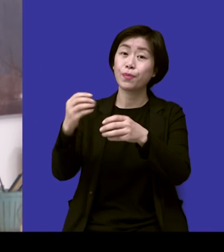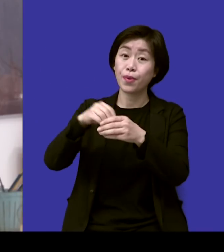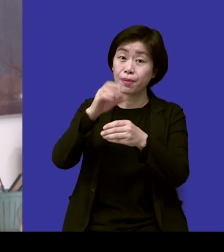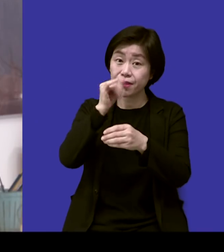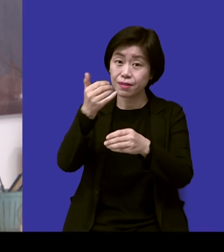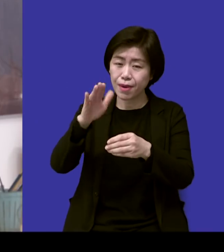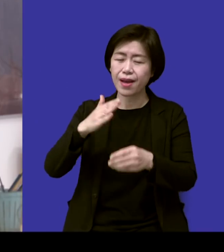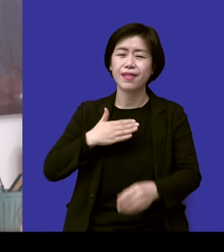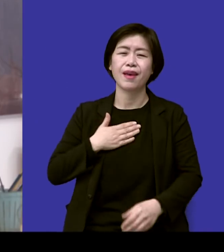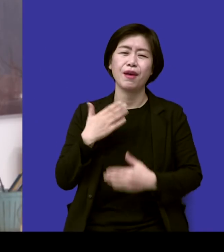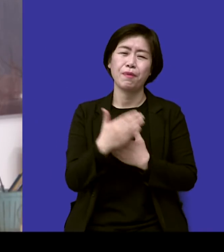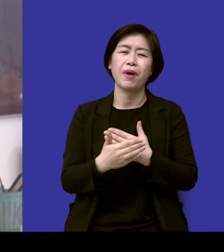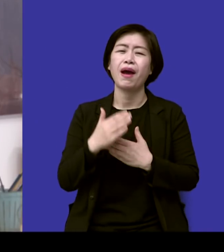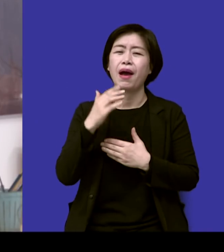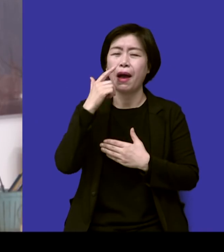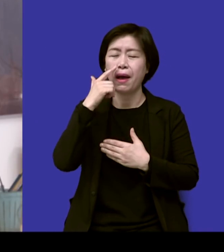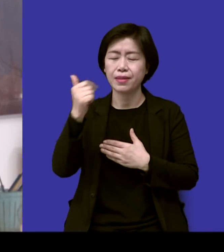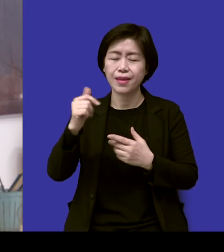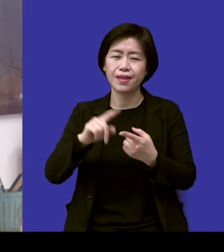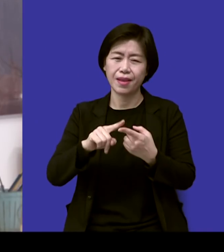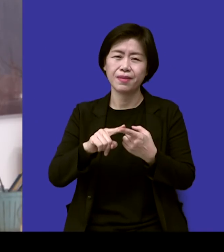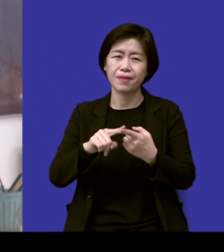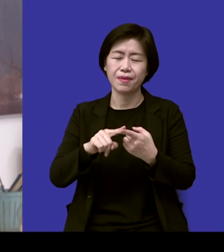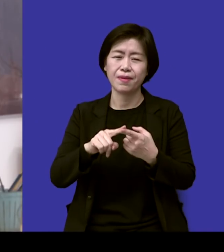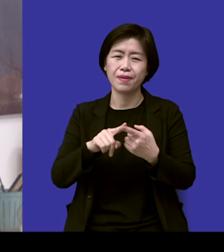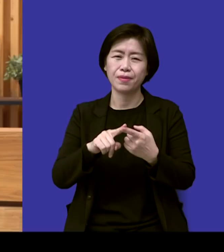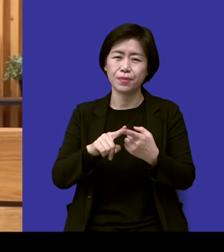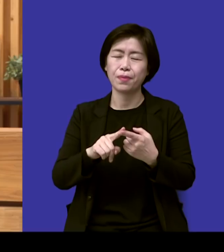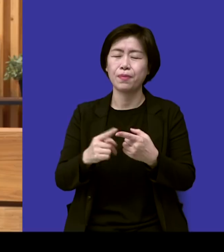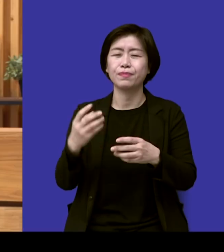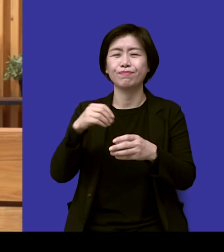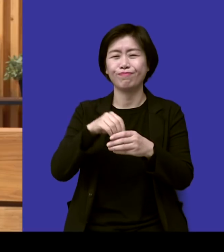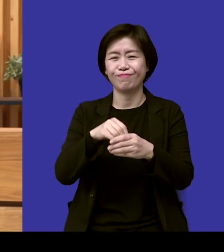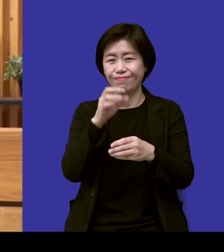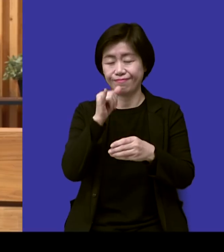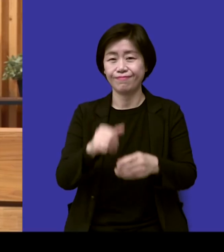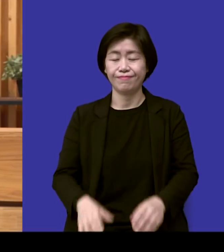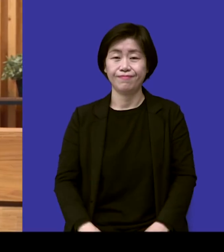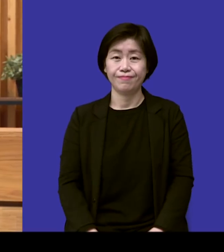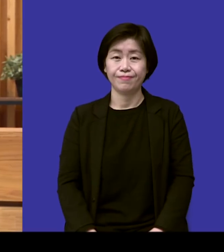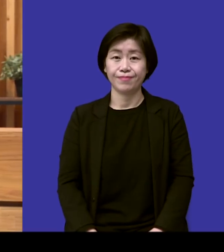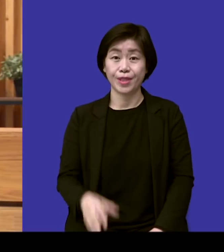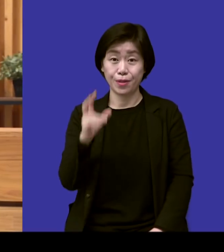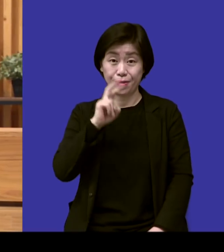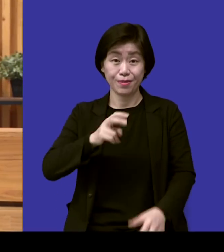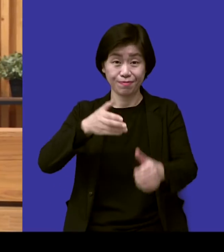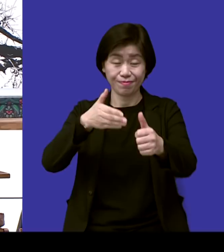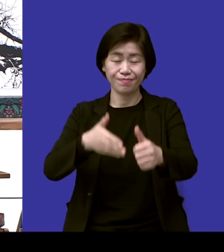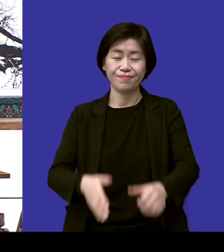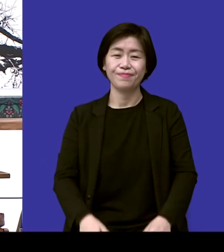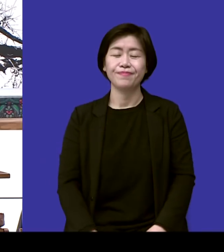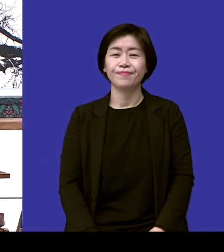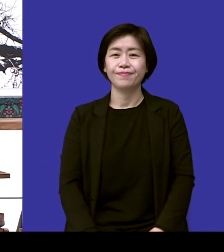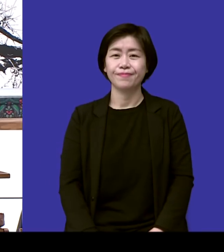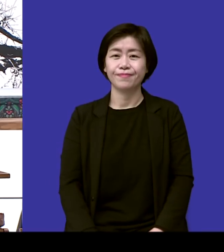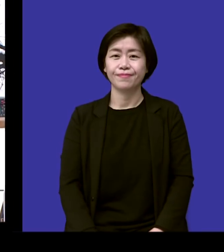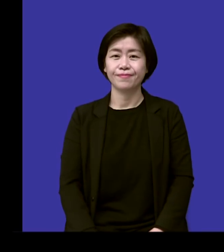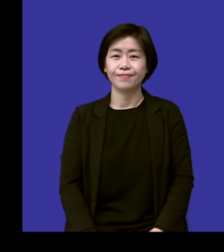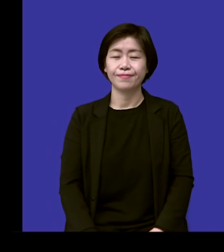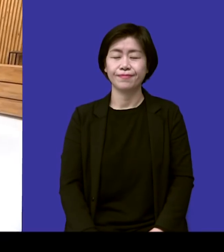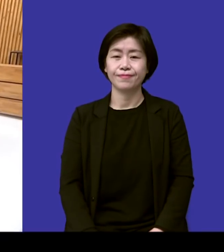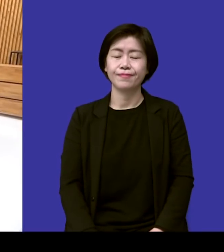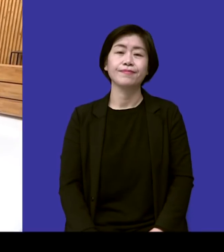아버지에 대한 사랑을 고백하는 그 사랑이라는 찬양을 준비해 왔습니다. 네, 아버지 사랑을 느끼면서 그 사랑 함께 들어볼까요?